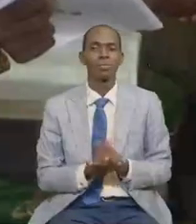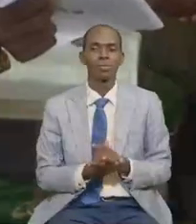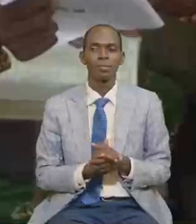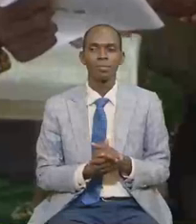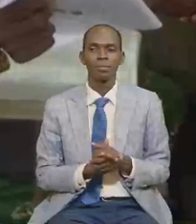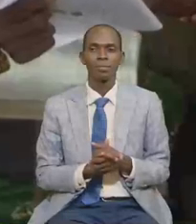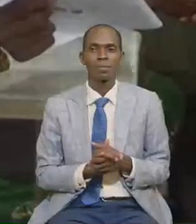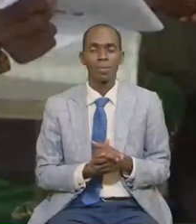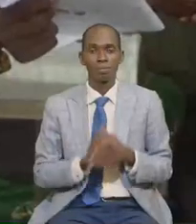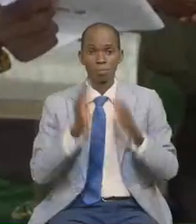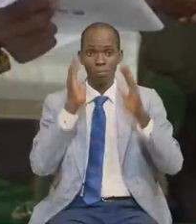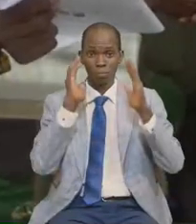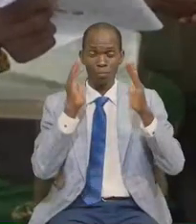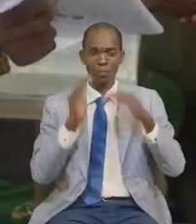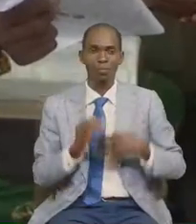Regardez ici, s'il vous plaît.